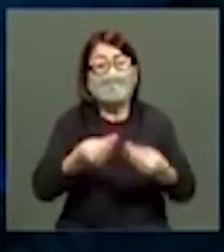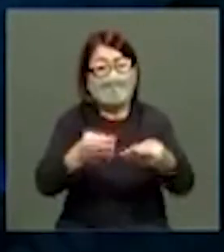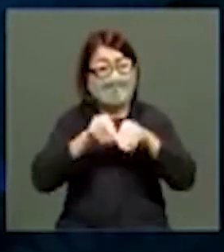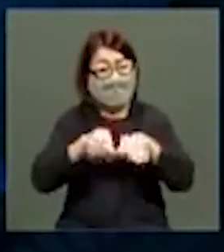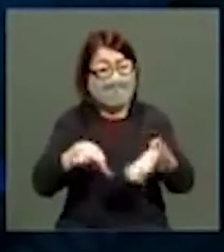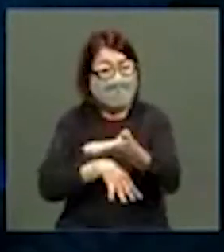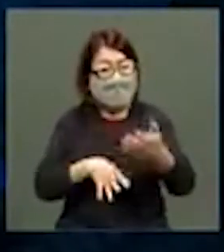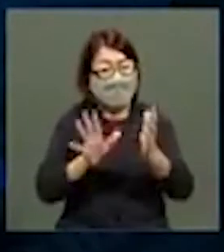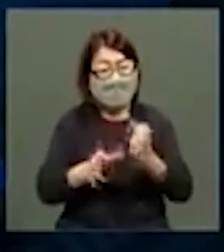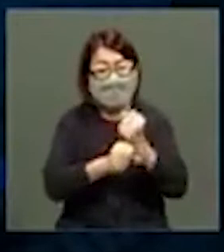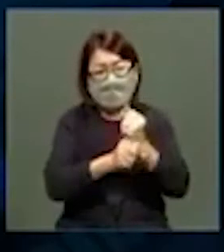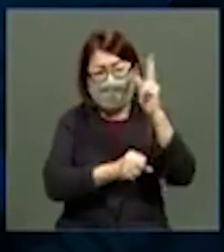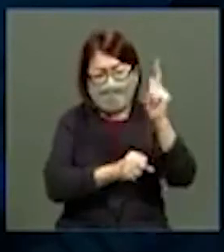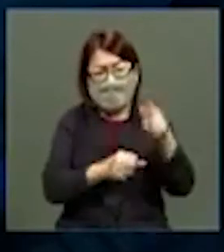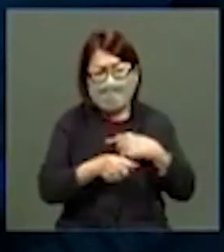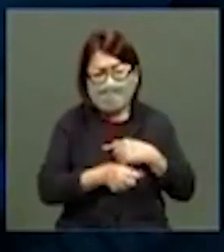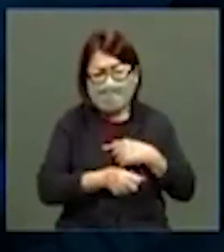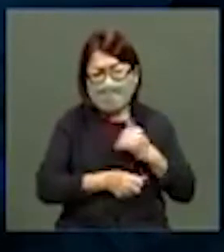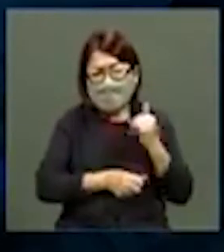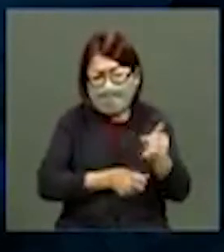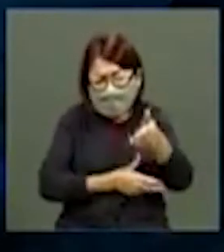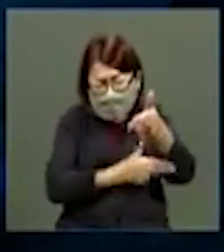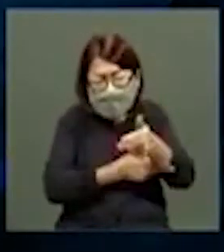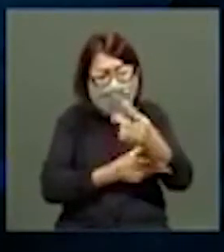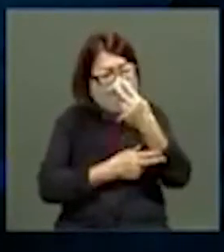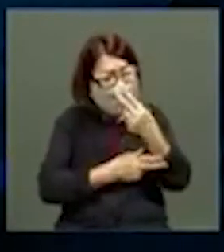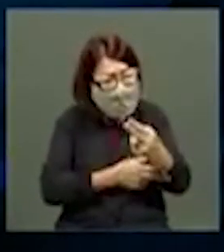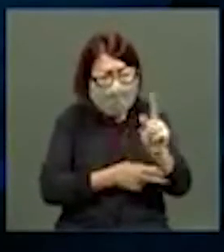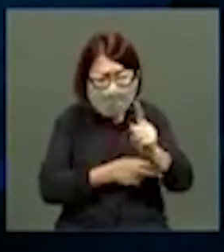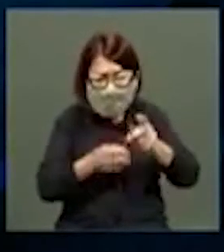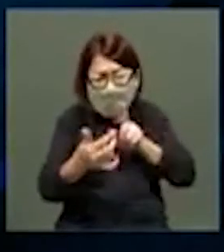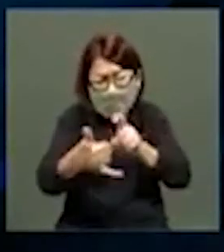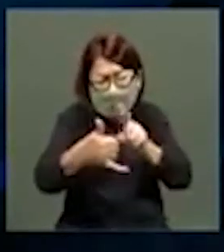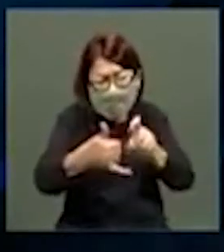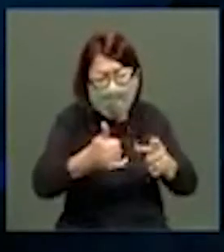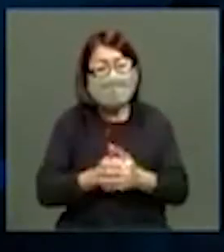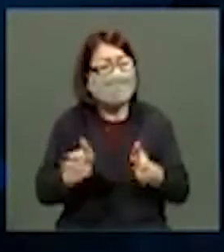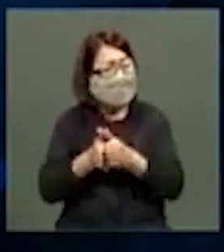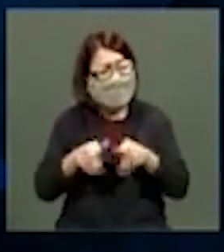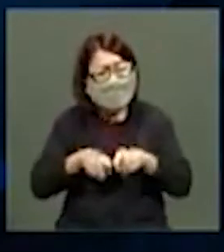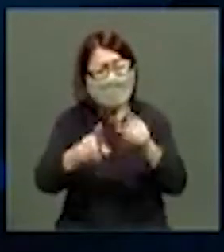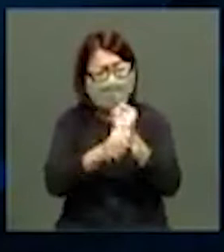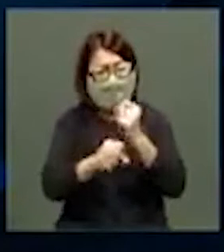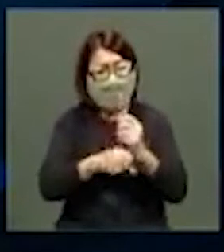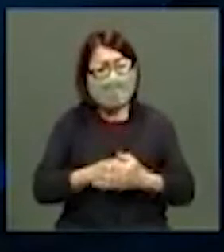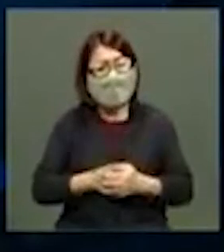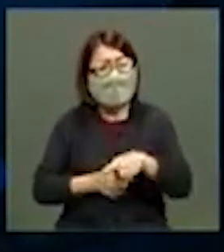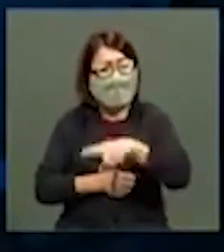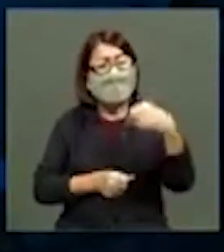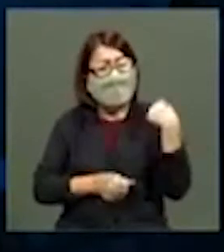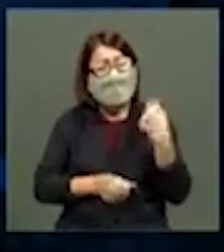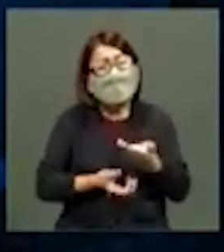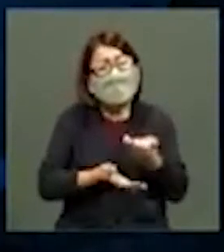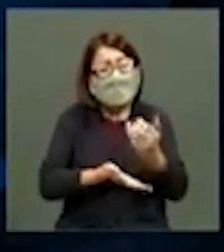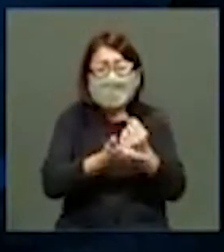านได้ช่วยลงไปเจาะด้วยนะครับเราจะทำงานไปด้วยกันหน้าที่ของสื่อมวลชนหลายคนบอกว่าจะให้ช่วยอะไรอย่างไร